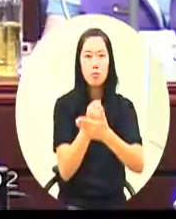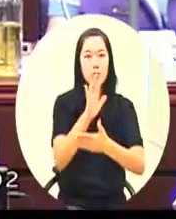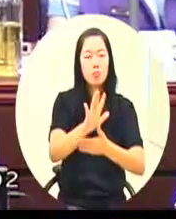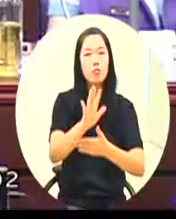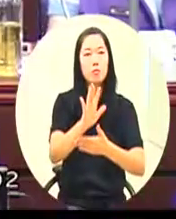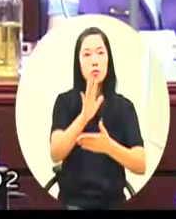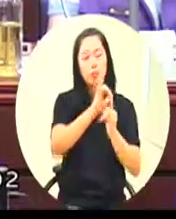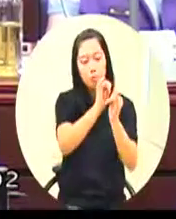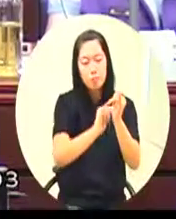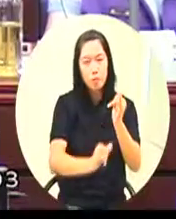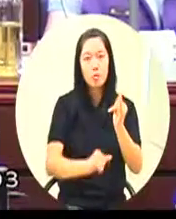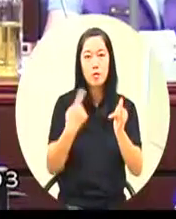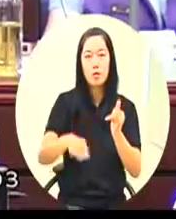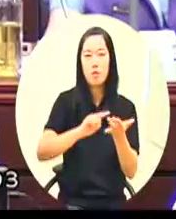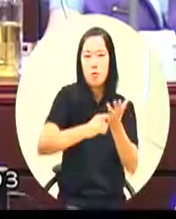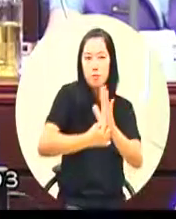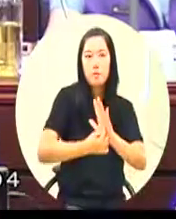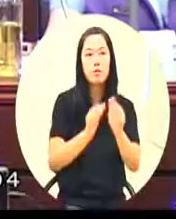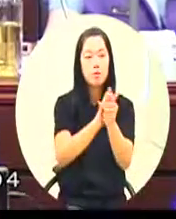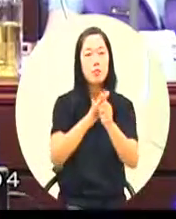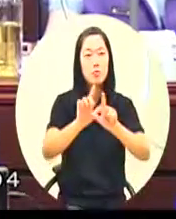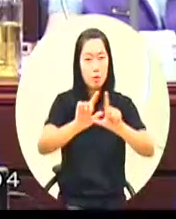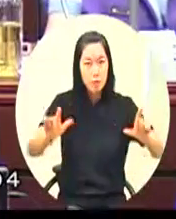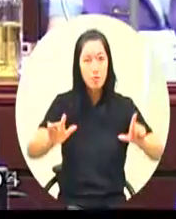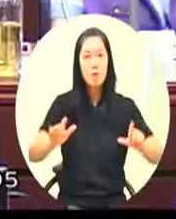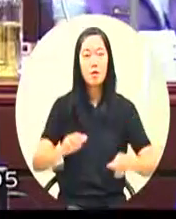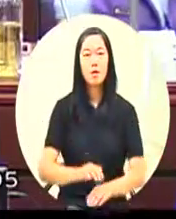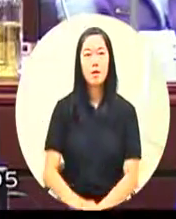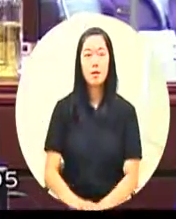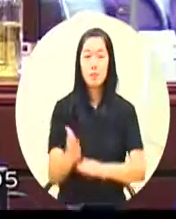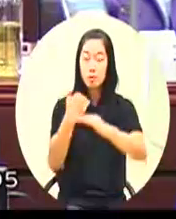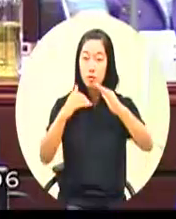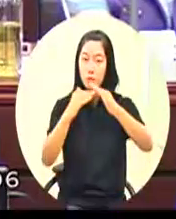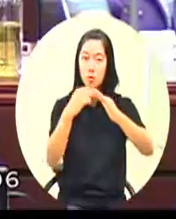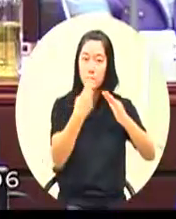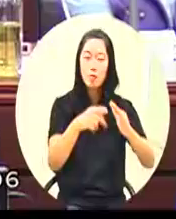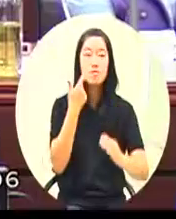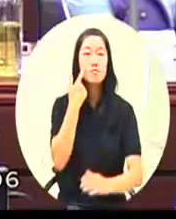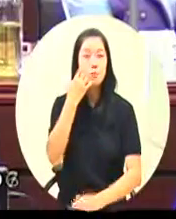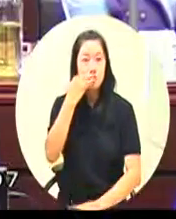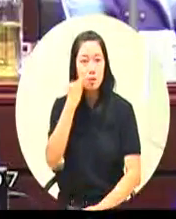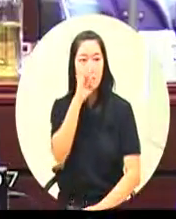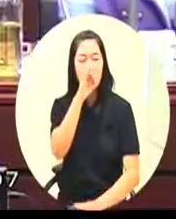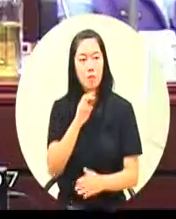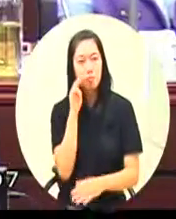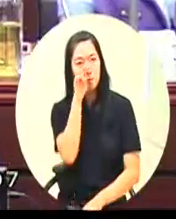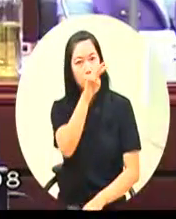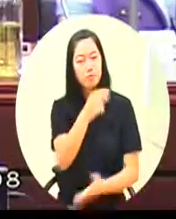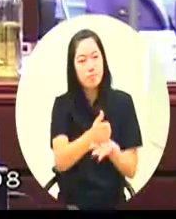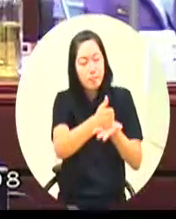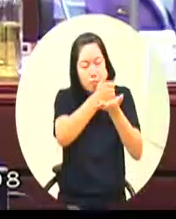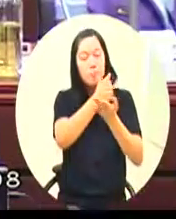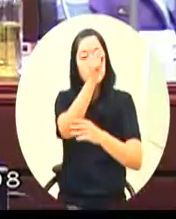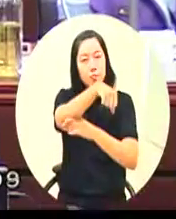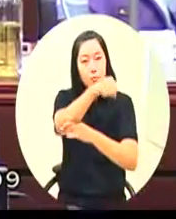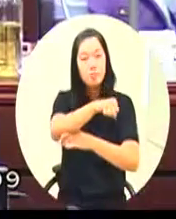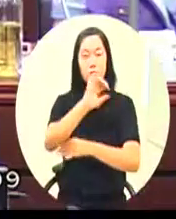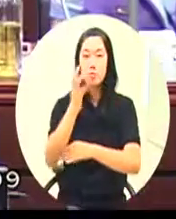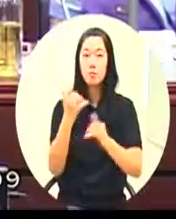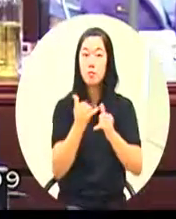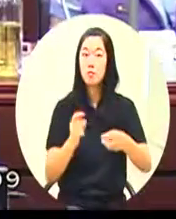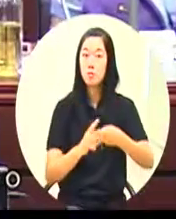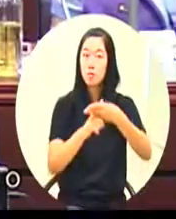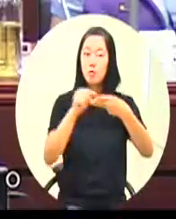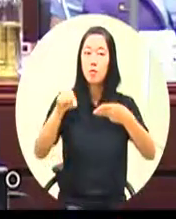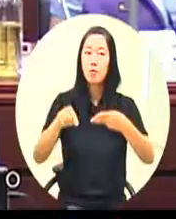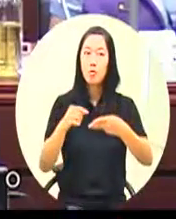史因素，也有它发挥的功能，其实很获得学校或者家长的肯定了哦。但作为一个民主国家，大概也不